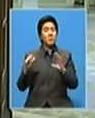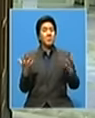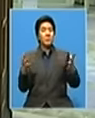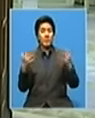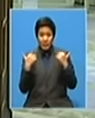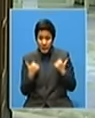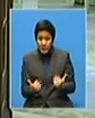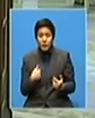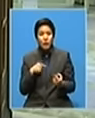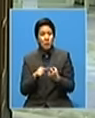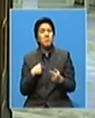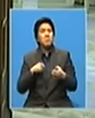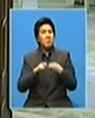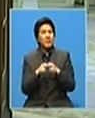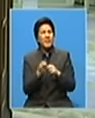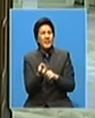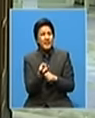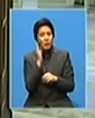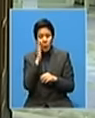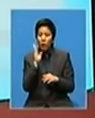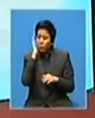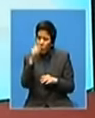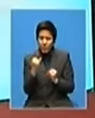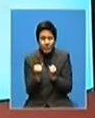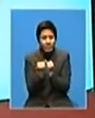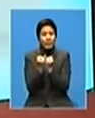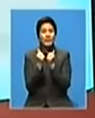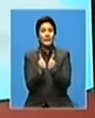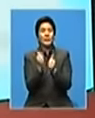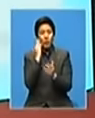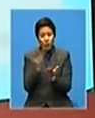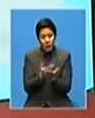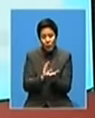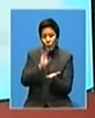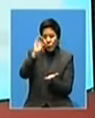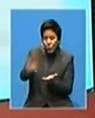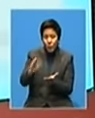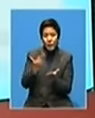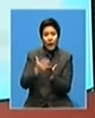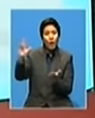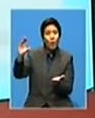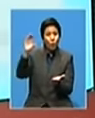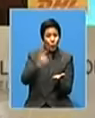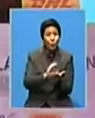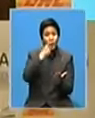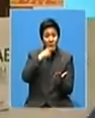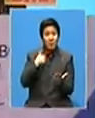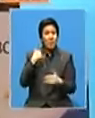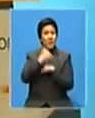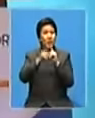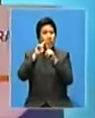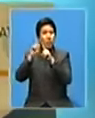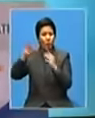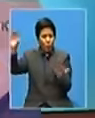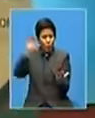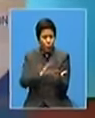จะมีปัญหาอยู่บ้างวันหน้าก็ต้องดีกันอยู่แล้วนะการค้าการลงทุนมันก็ยังลงทุนอยู่หลายประเทศก็ลงทุนในประเทศไทย